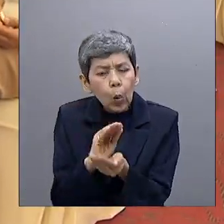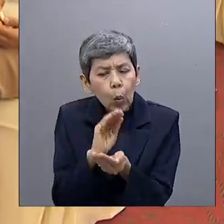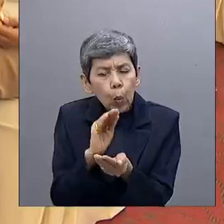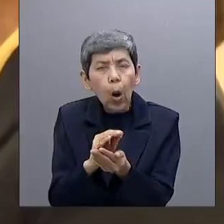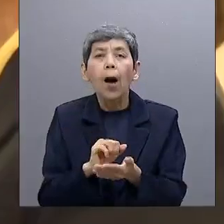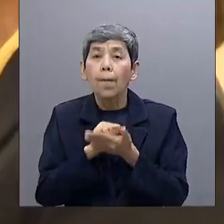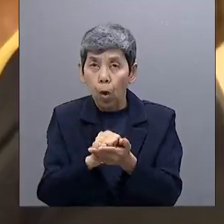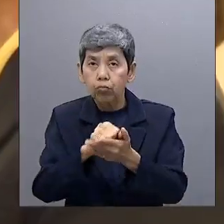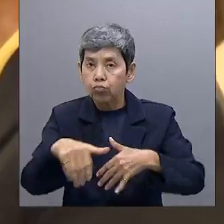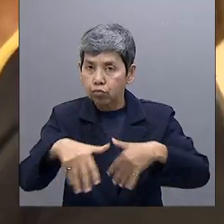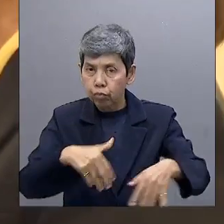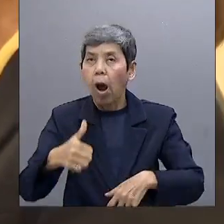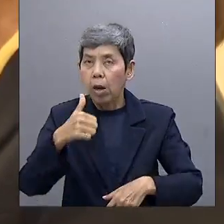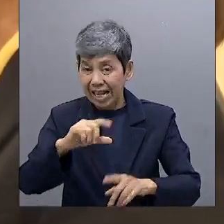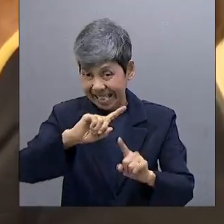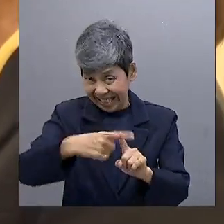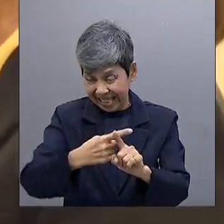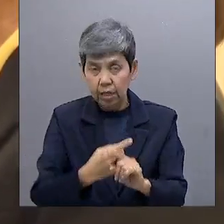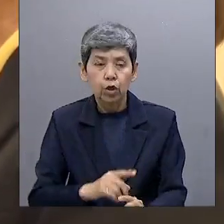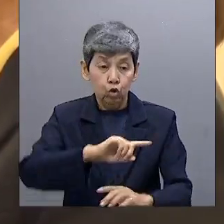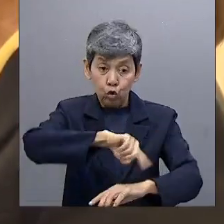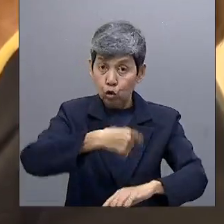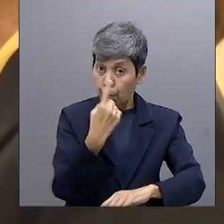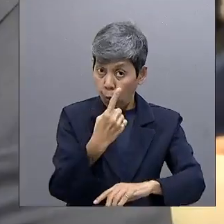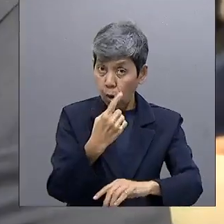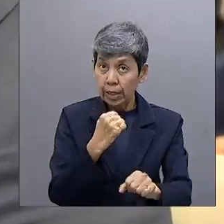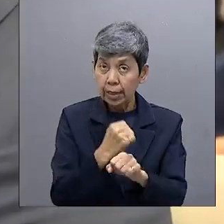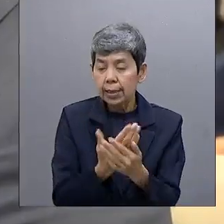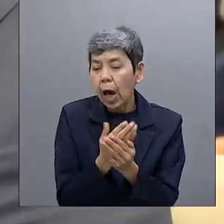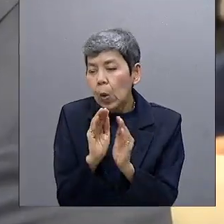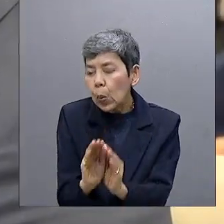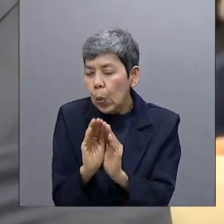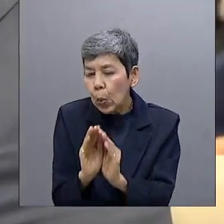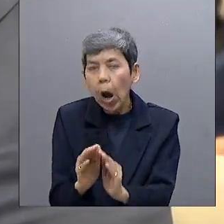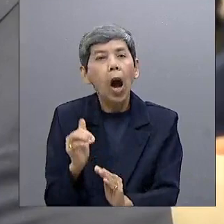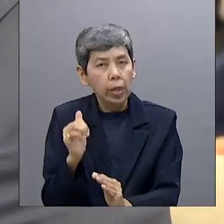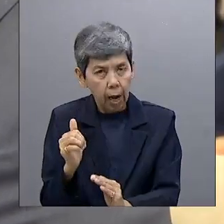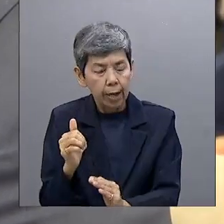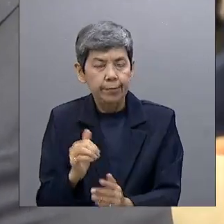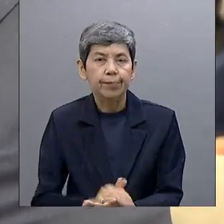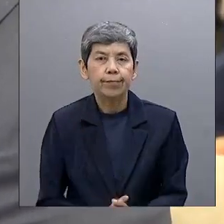บริการสังคมได้เดือนละ 1ชั่วโมงจากการออมเงินกอช 1ครั้งค่ะ